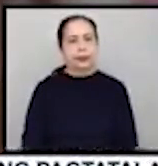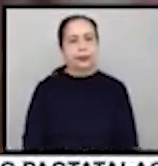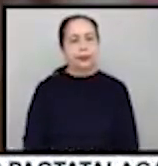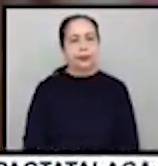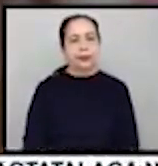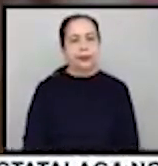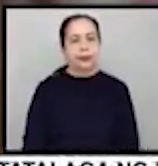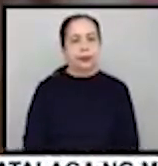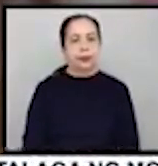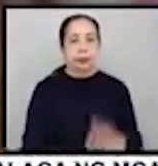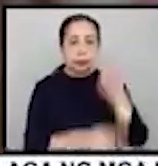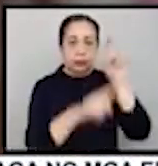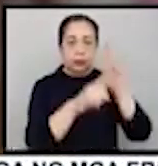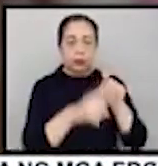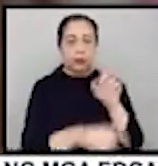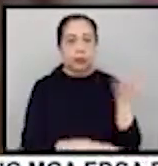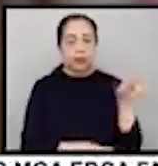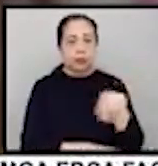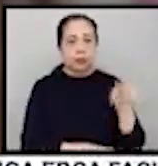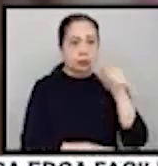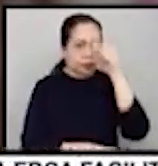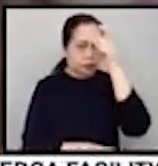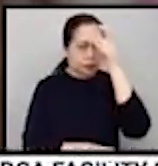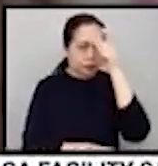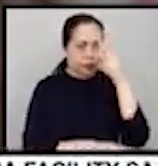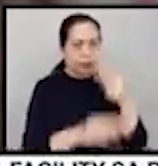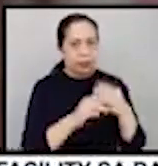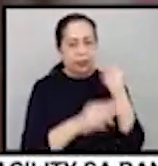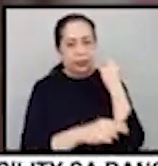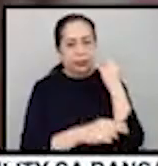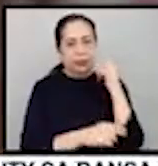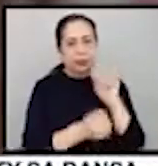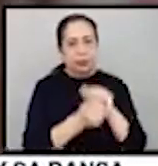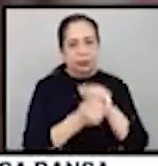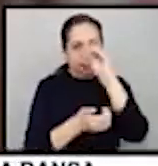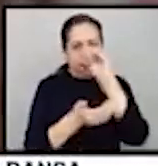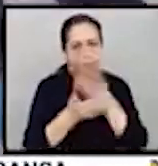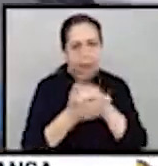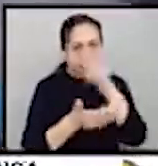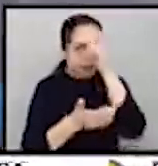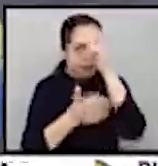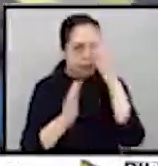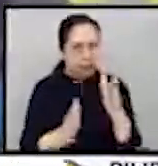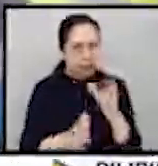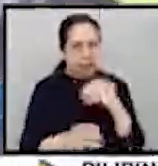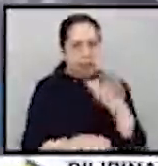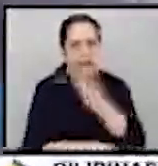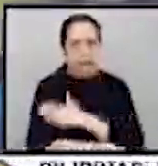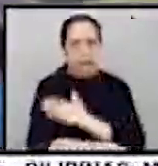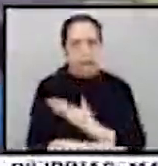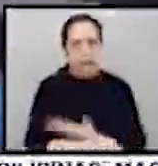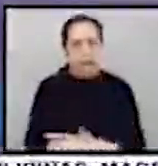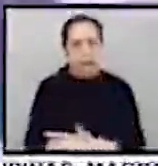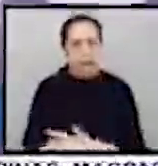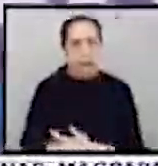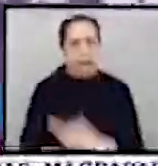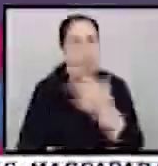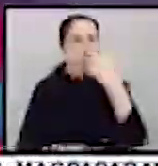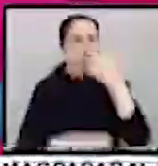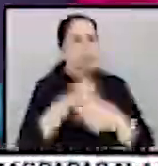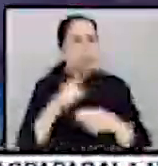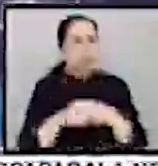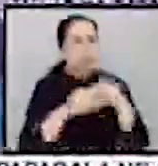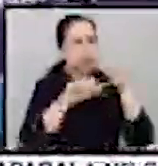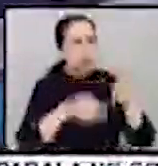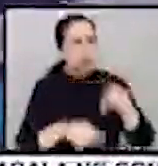Naninirahan sa Sakarya, Turkey si Imelda kasama ang kanyang mister na Turkish at kanilang anak. Sa 3 taon niya sa Turkey,